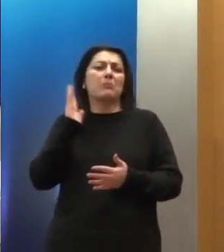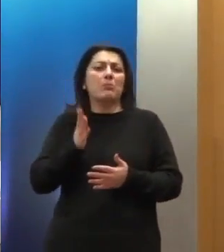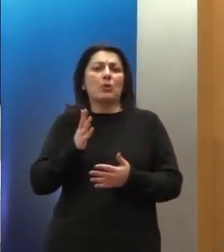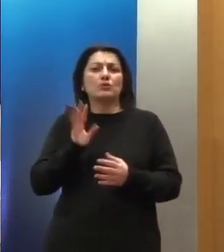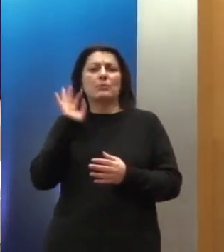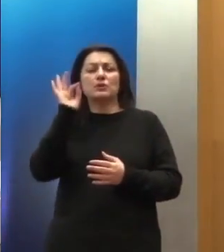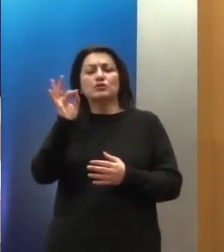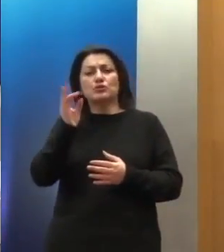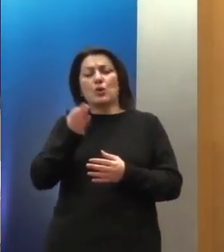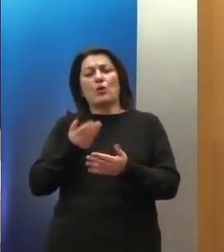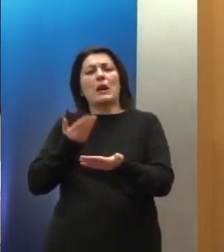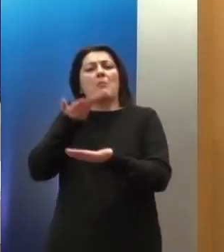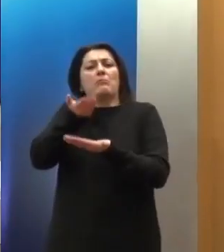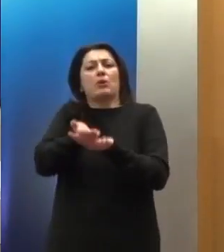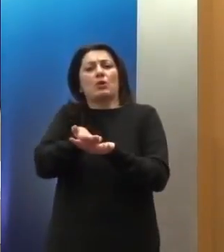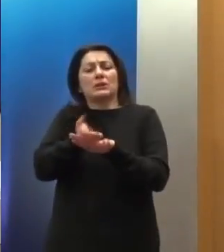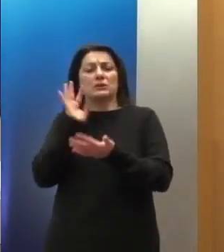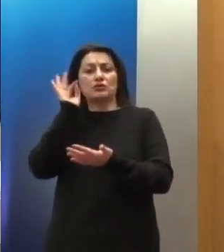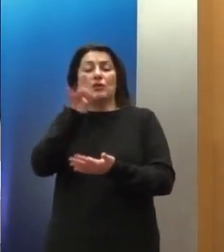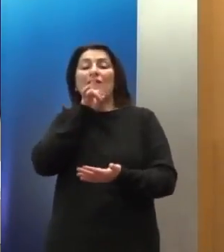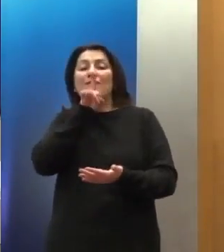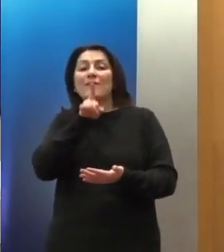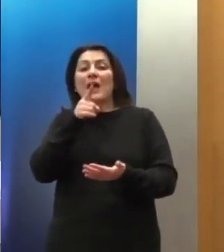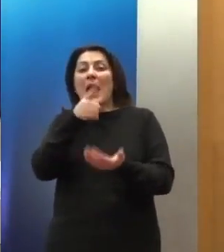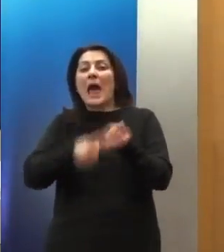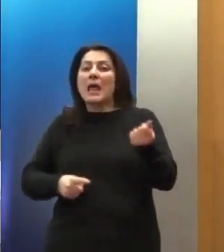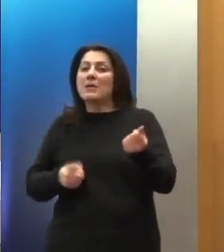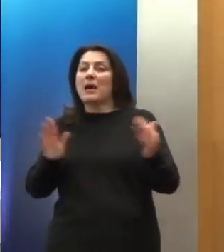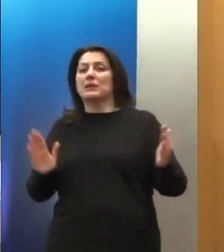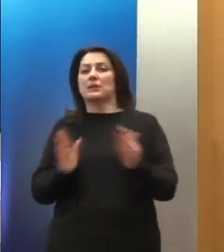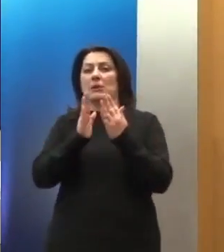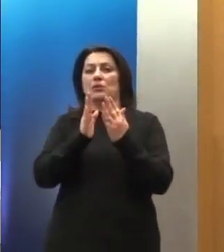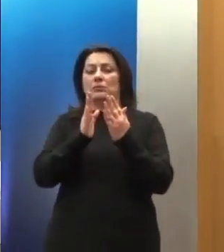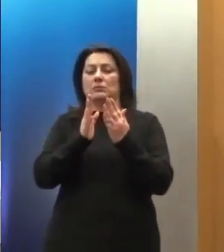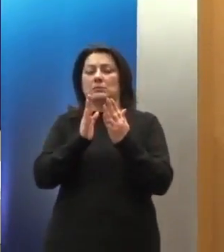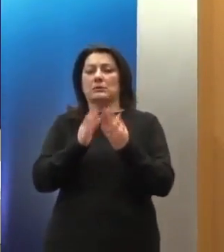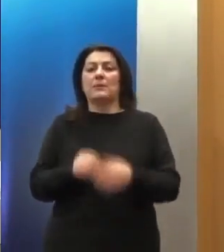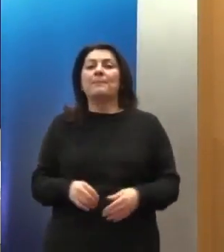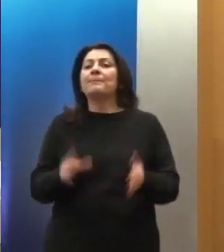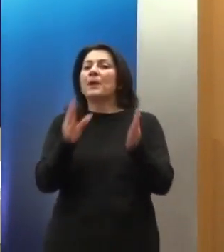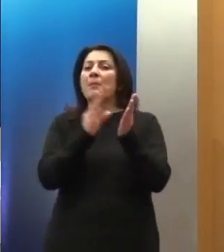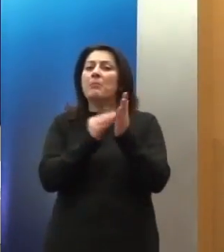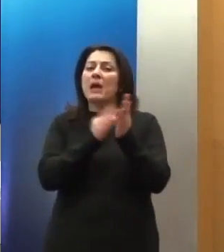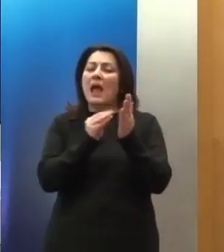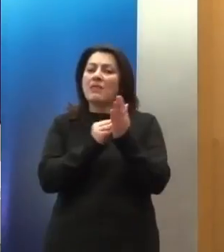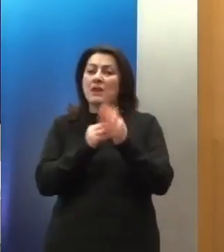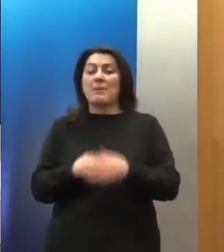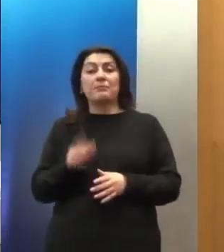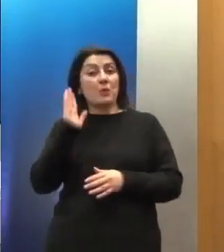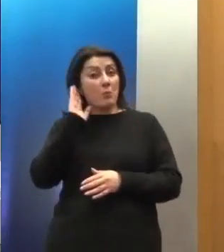να αντιμετωπιστεί αυτό το κενό. Θα μπορούσε, για παράδειγμα,